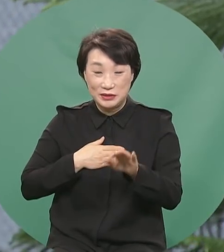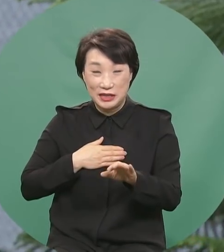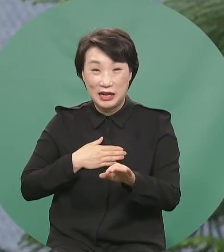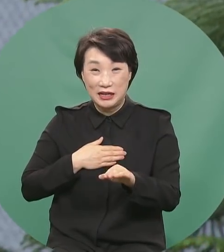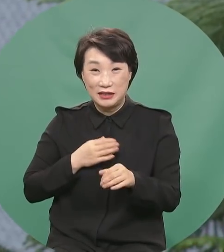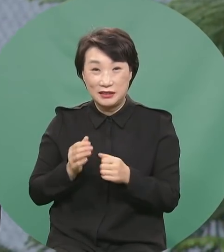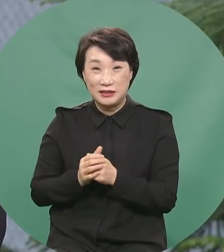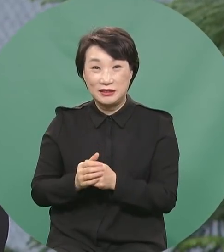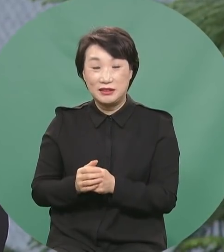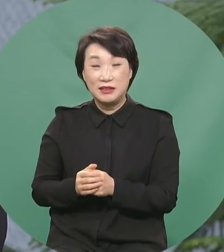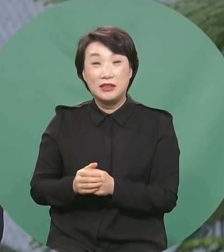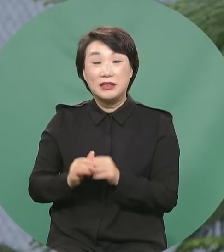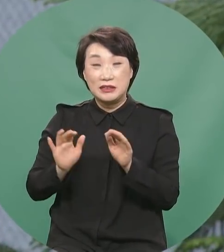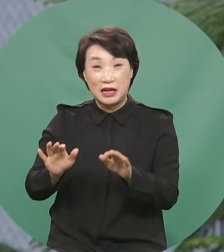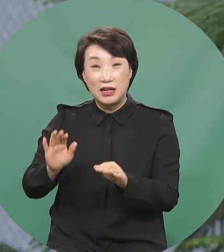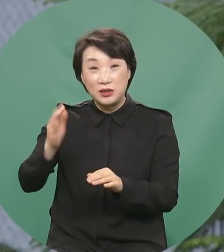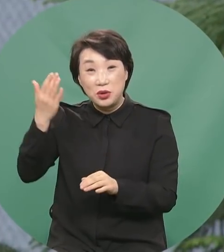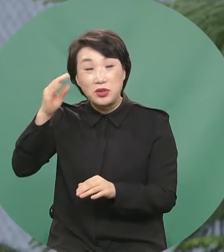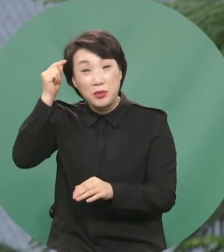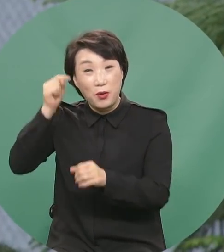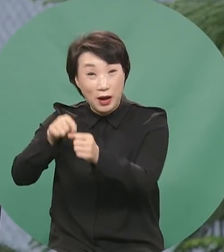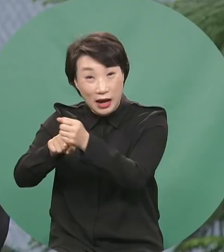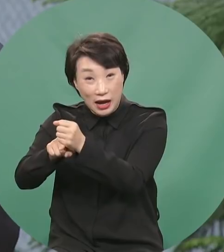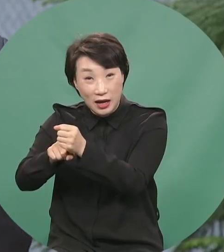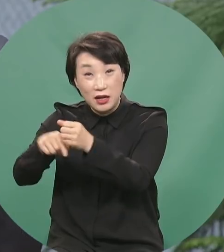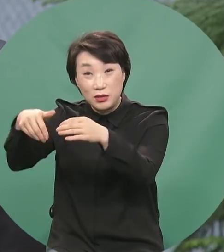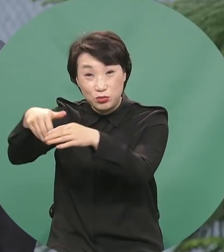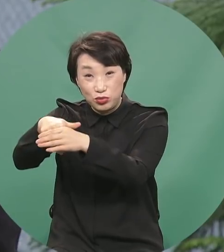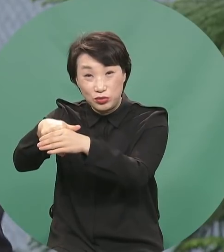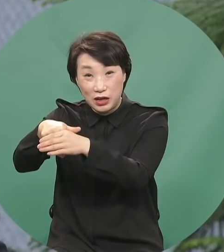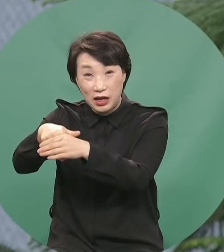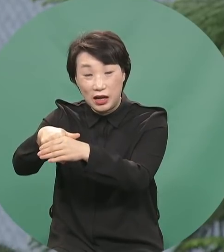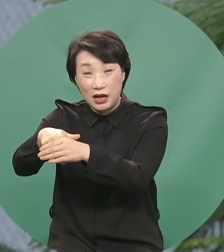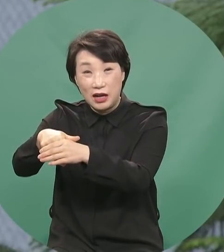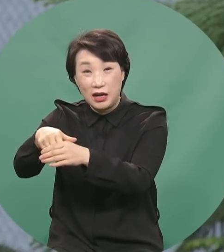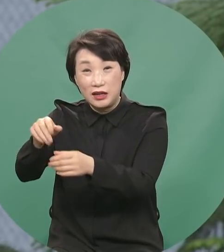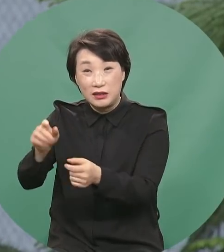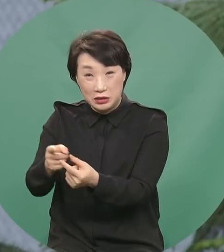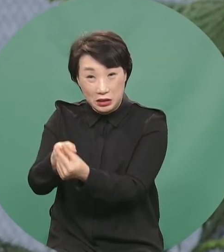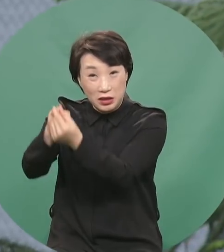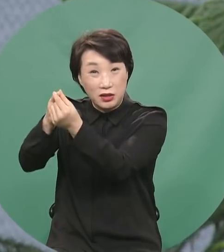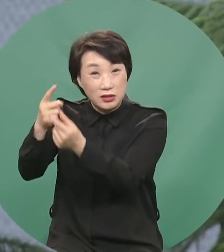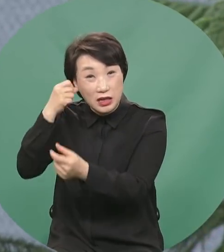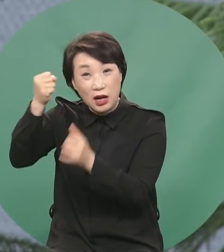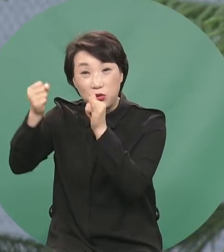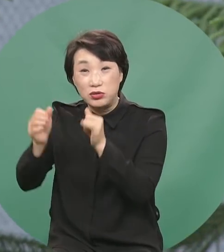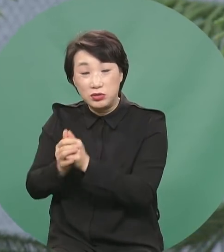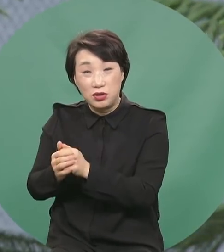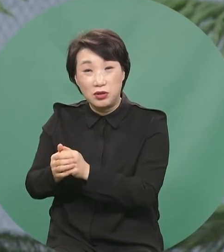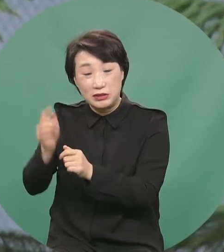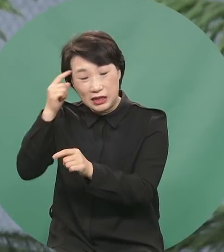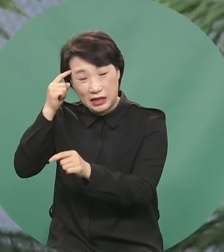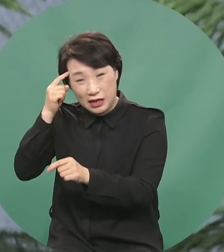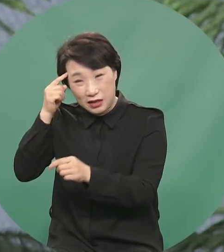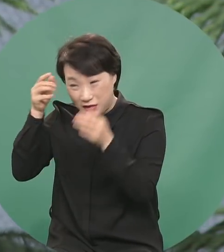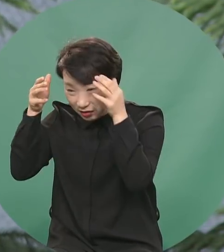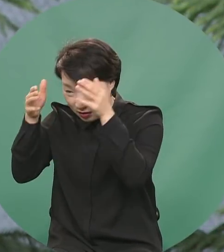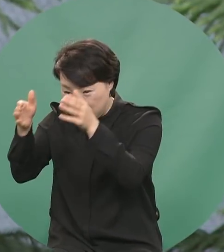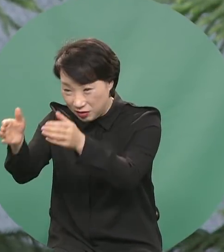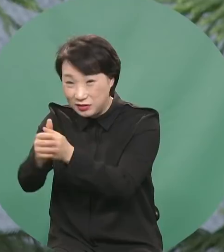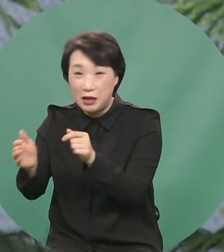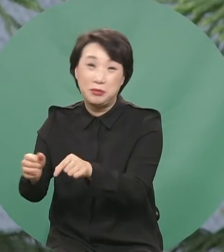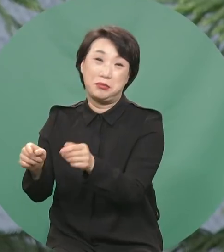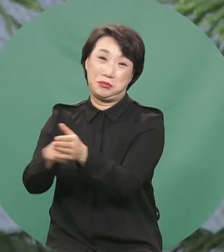그들은 현대 과학 문명 제일주의에만 완전히 집착되어 있기